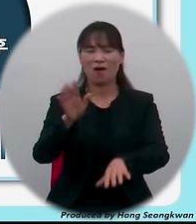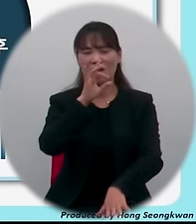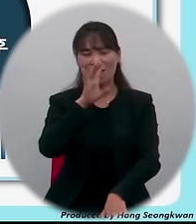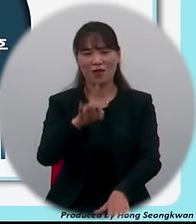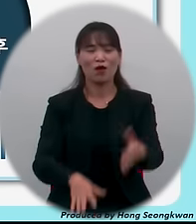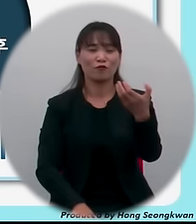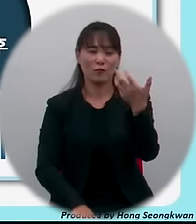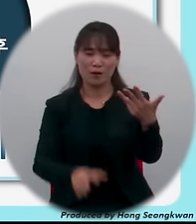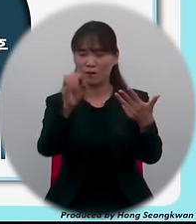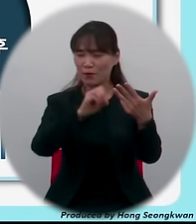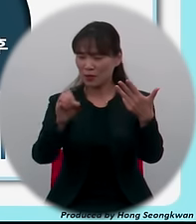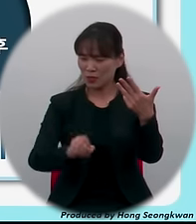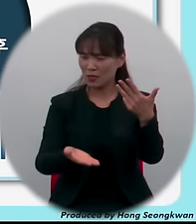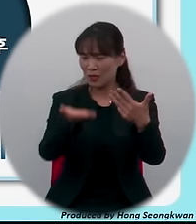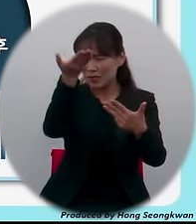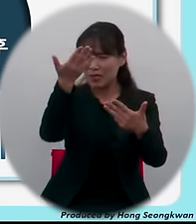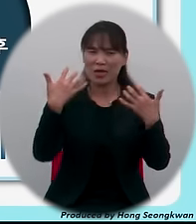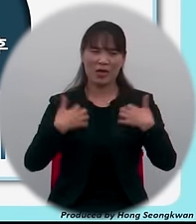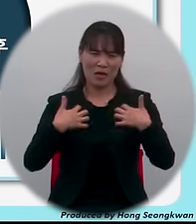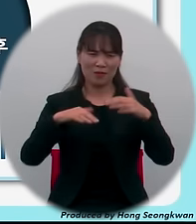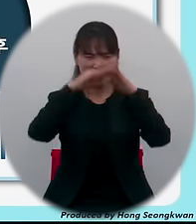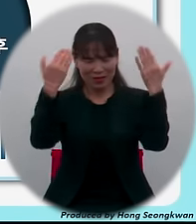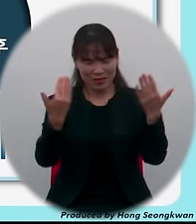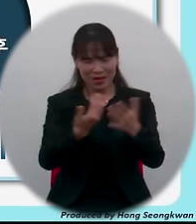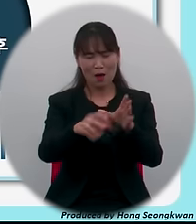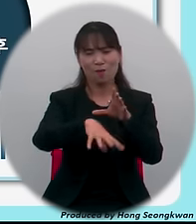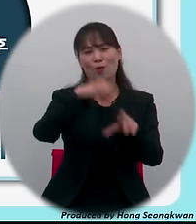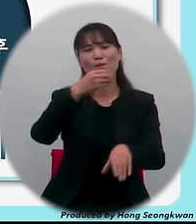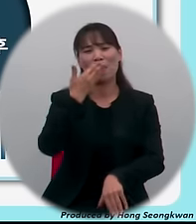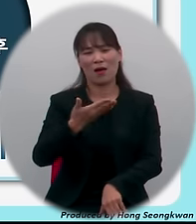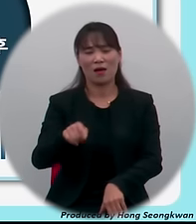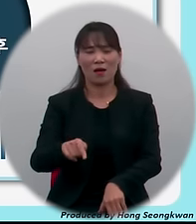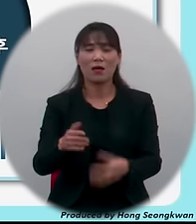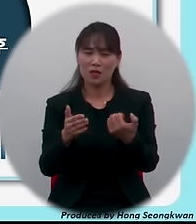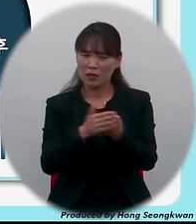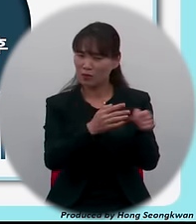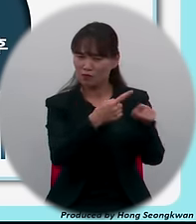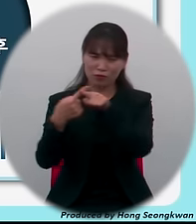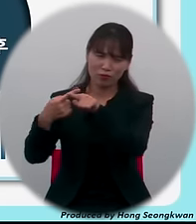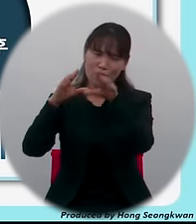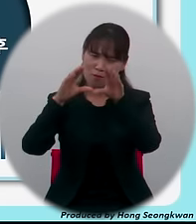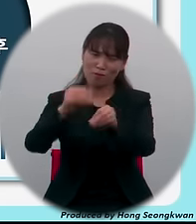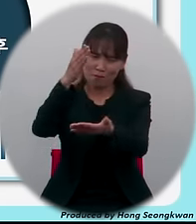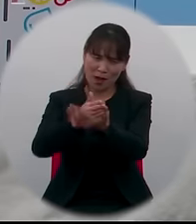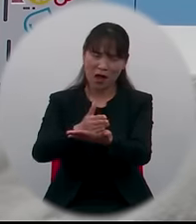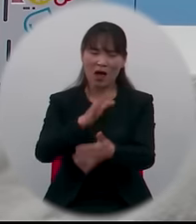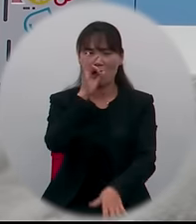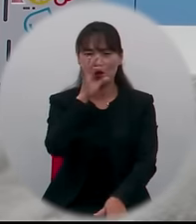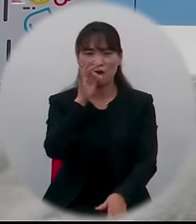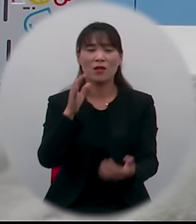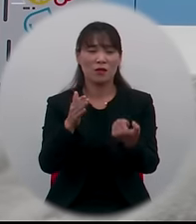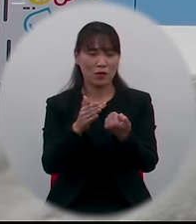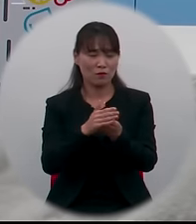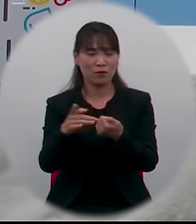그러면 무조건 못 하게 할까요 말씀드렸죠 98% 이상의 게임들이 다이 뽑기 시스템이 들어가 있어요 무작정 어